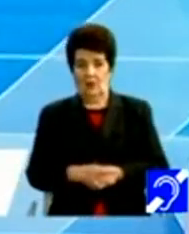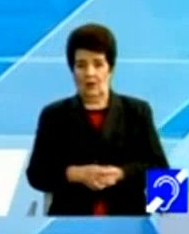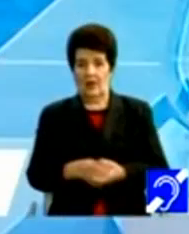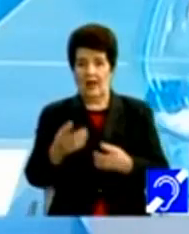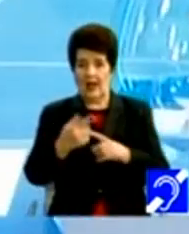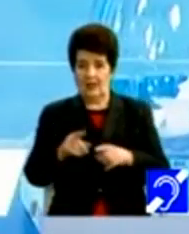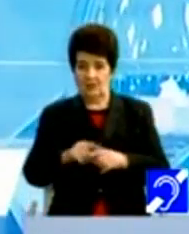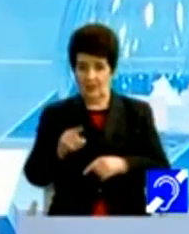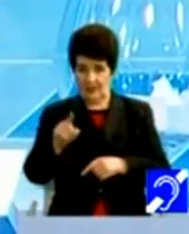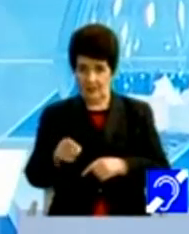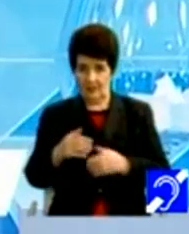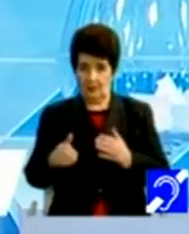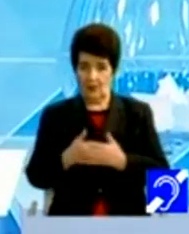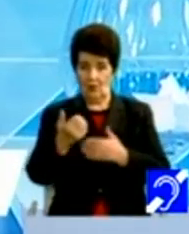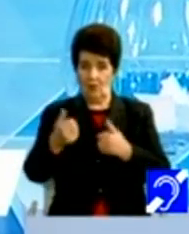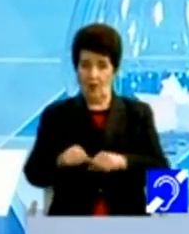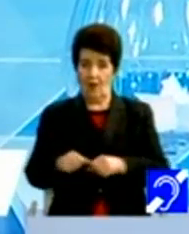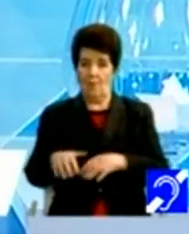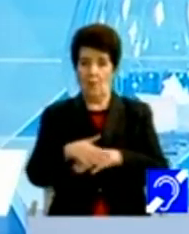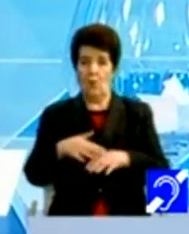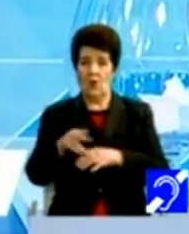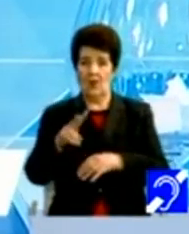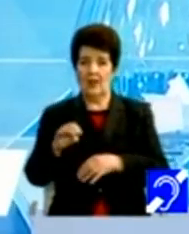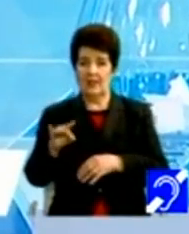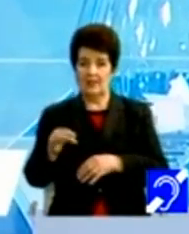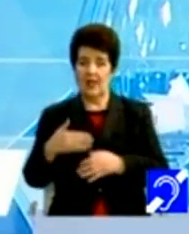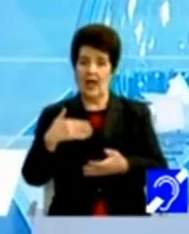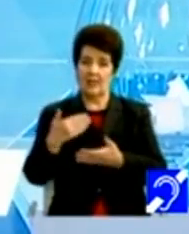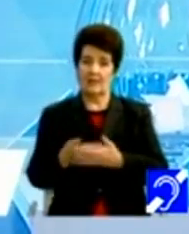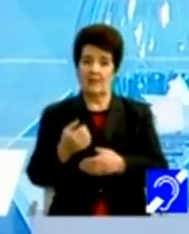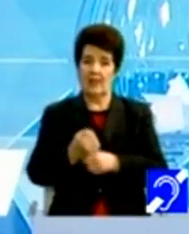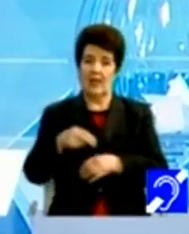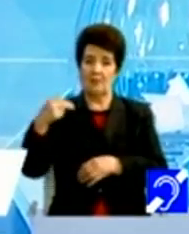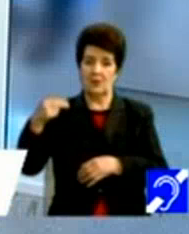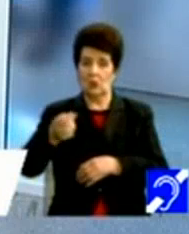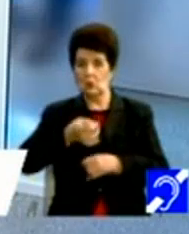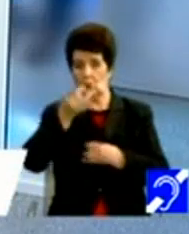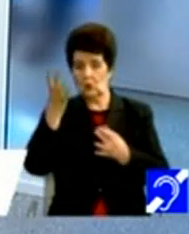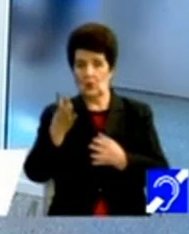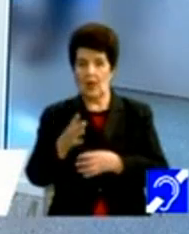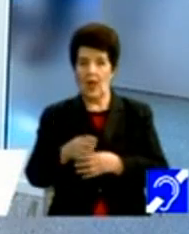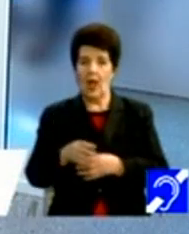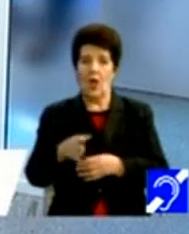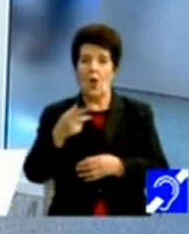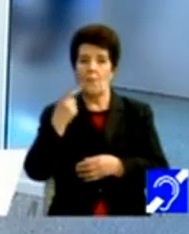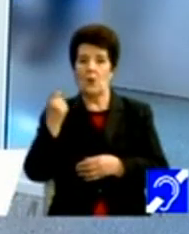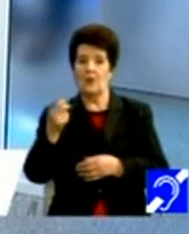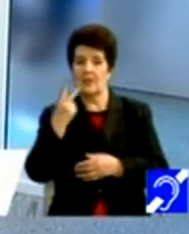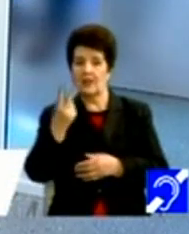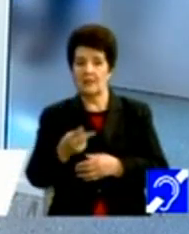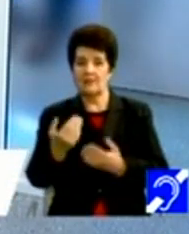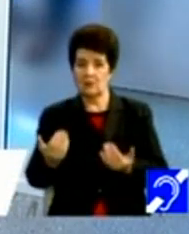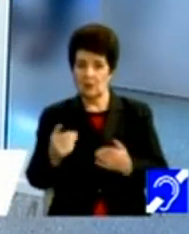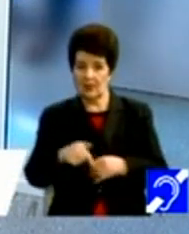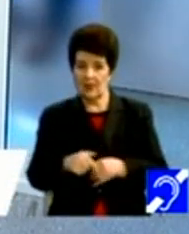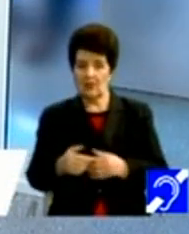este pentru noi și o formă de a populariza activitatea președinților. Face și cultură politică, ați văzut aici, pentru că mai dăm și ce